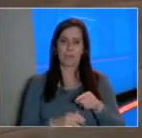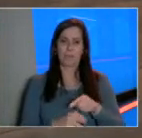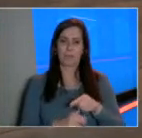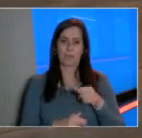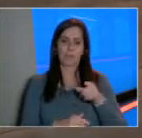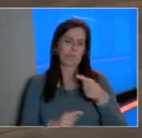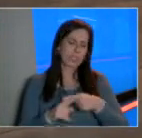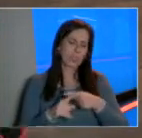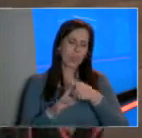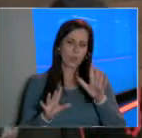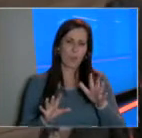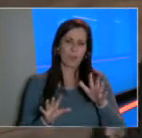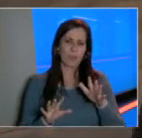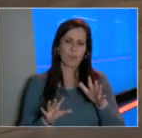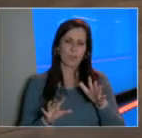זה